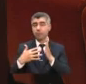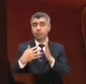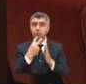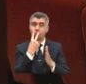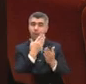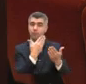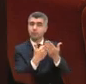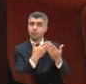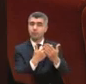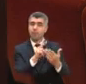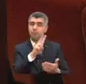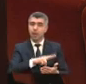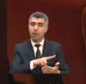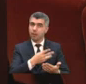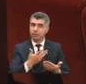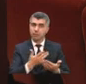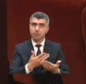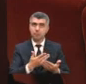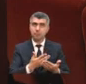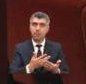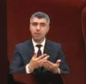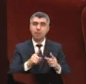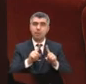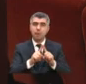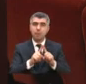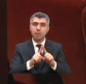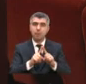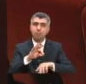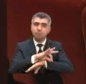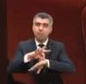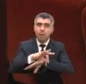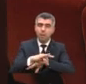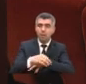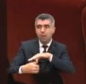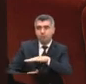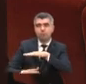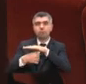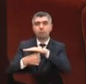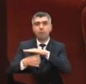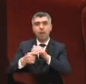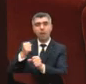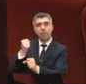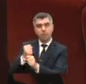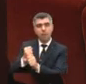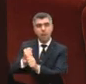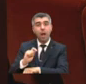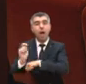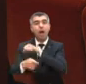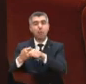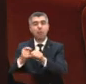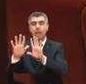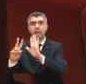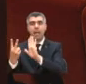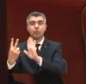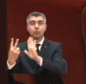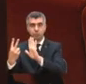في ارض الواقع عندنا وكالات اليوم، عندنا 12 وكاله في الباديه لاول مره. عمر ما كانت كتكون عندنا الوكالات في الباديه، ما نذكركش